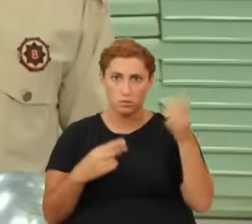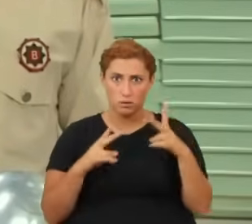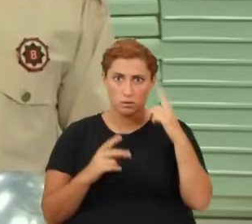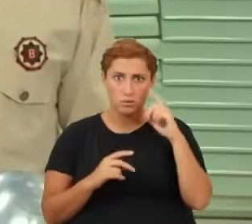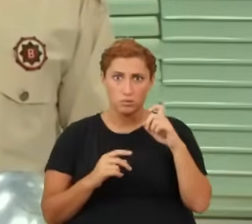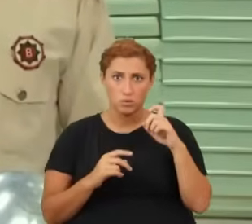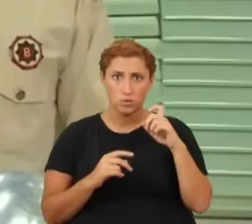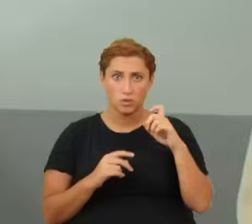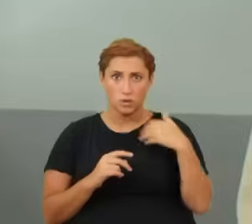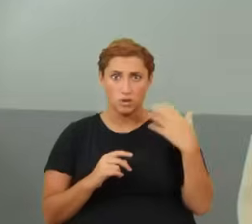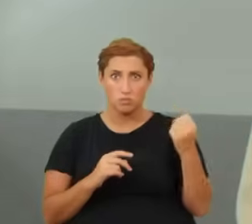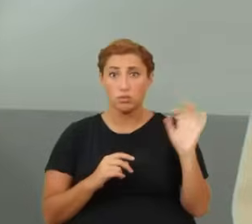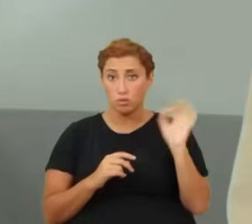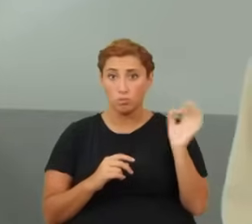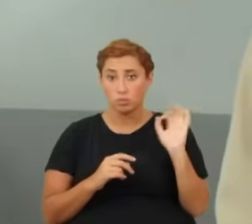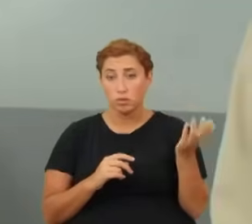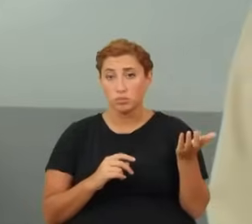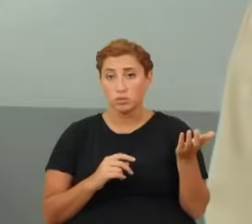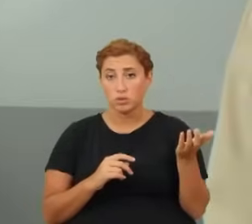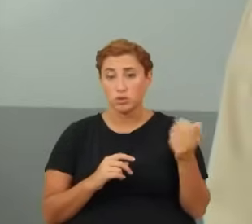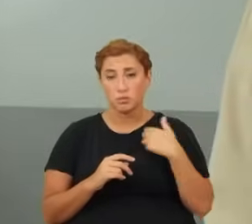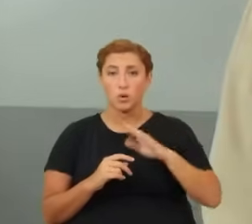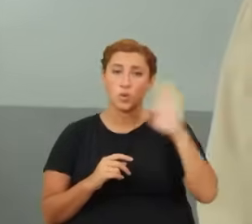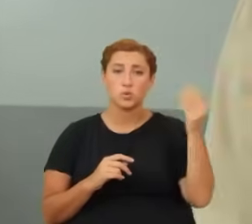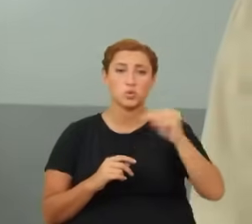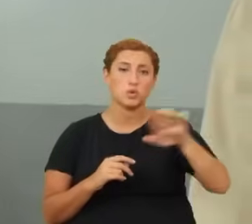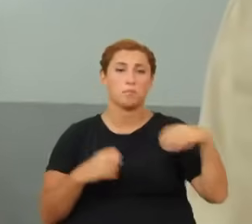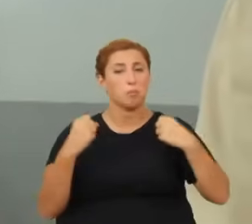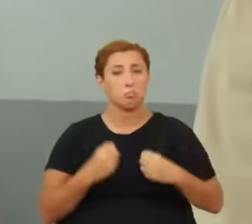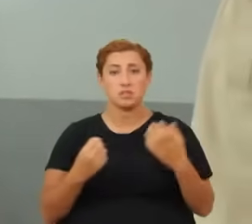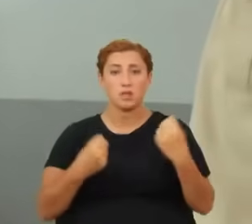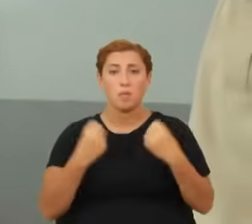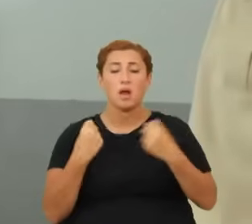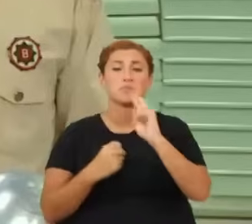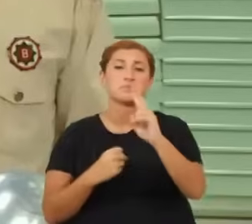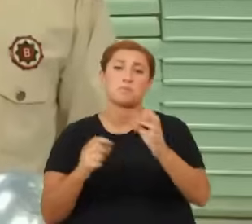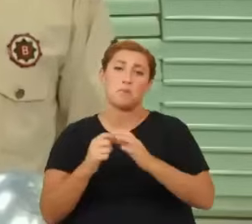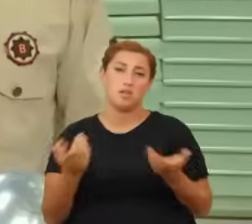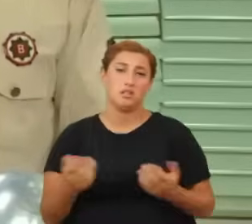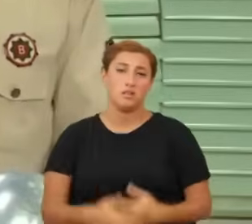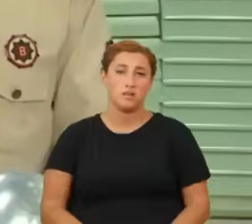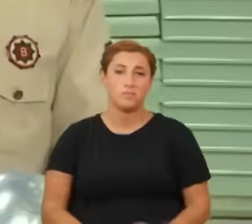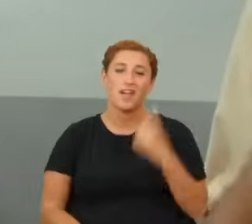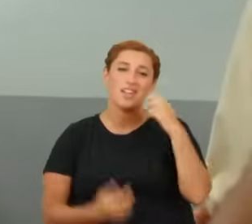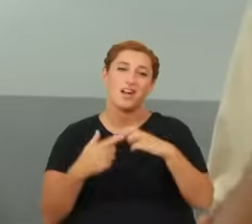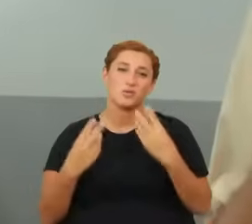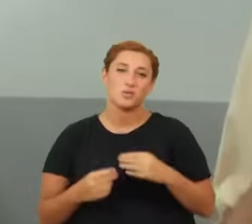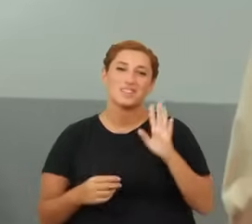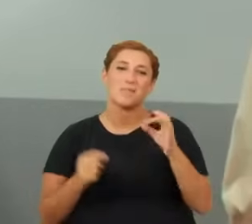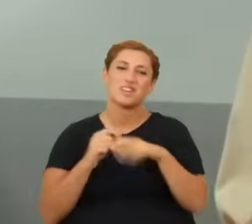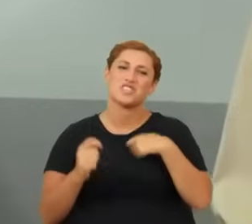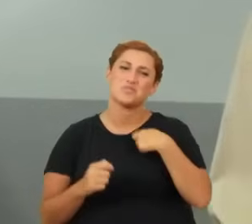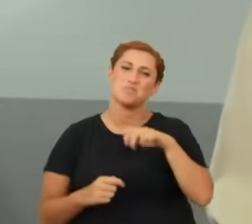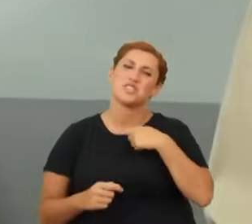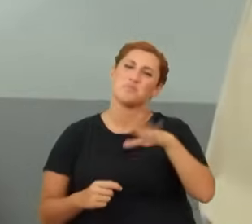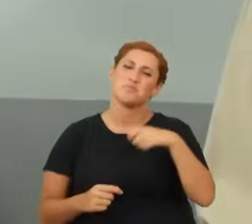miyim? Yani ben de kalabilir miyim? Evet dedim Bekir ya. Al arabayı götür çocuğum, çoluk çocuk. Binin işte arabaya. Araba senin Bekir ya. Allah razı olsun. Ya Bekir